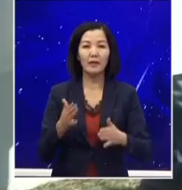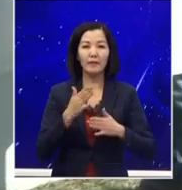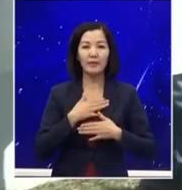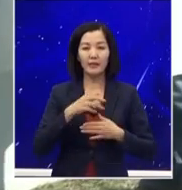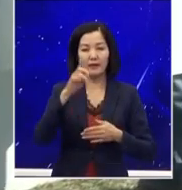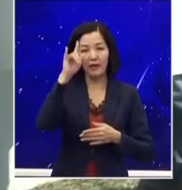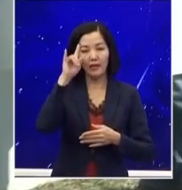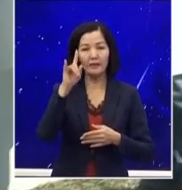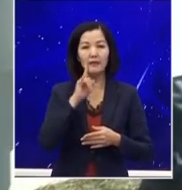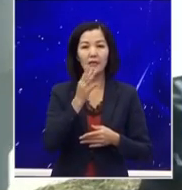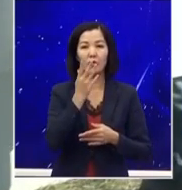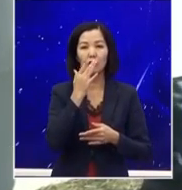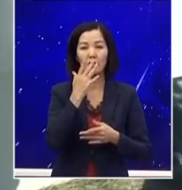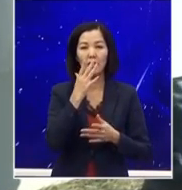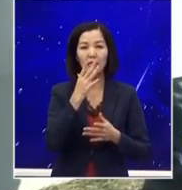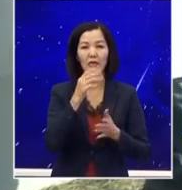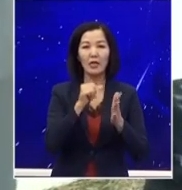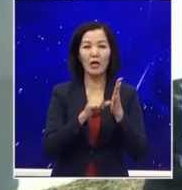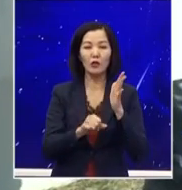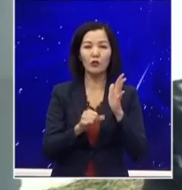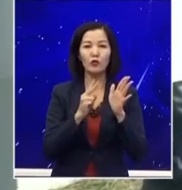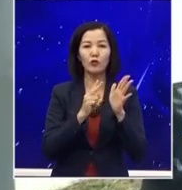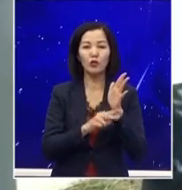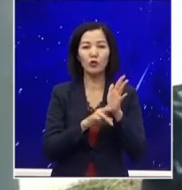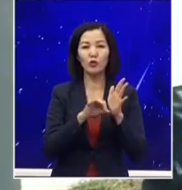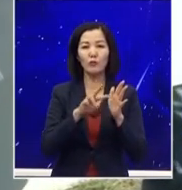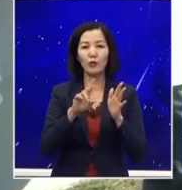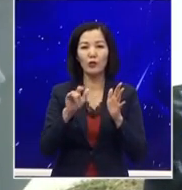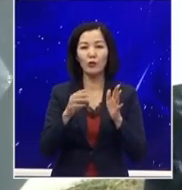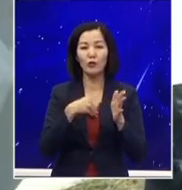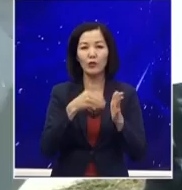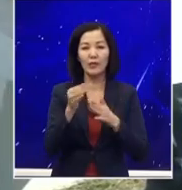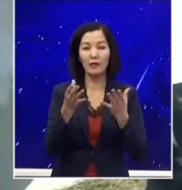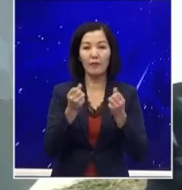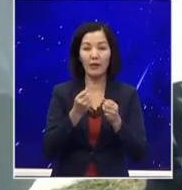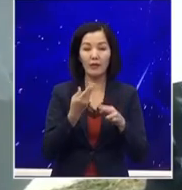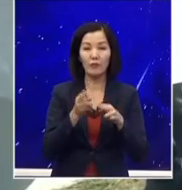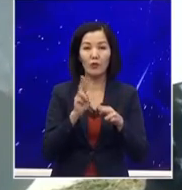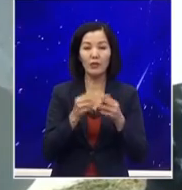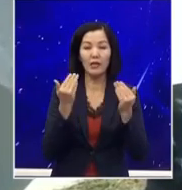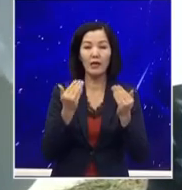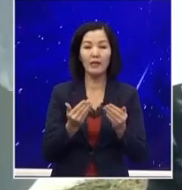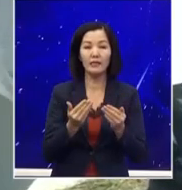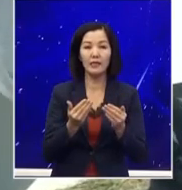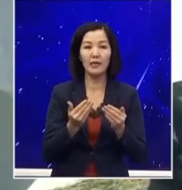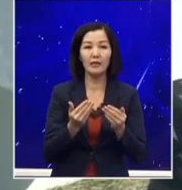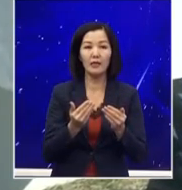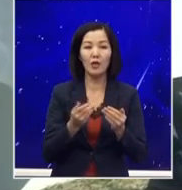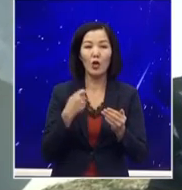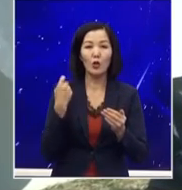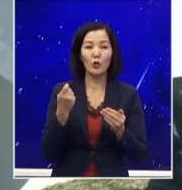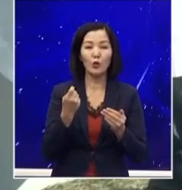ел жыл сайын шетелдік серіктестіктерден 600-700 миллион теңгеден асатын тұқым сатып алатындықтан біз қазір олармен тұқым